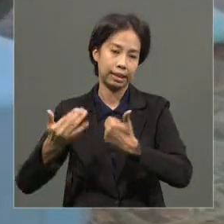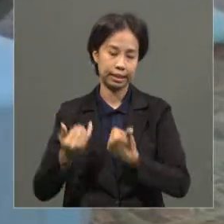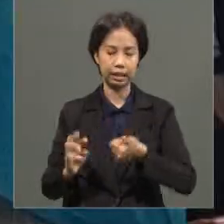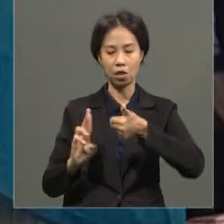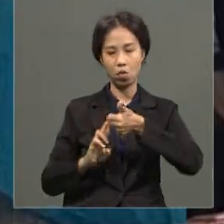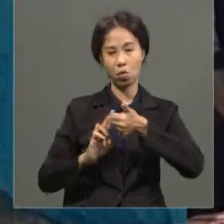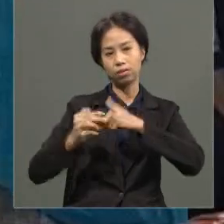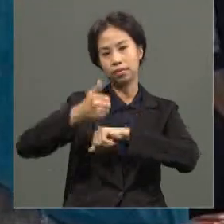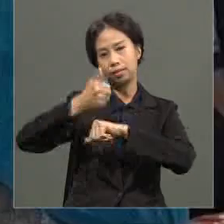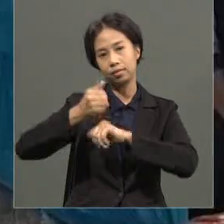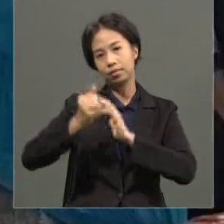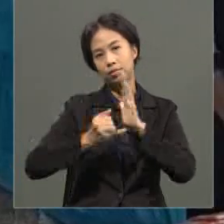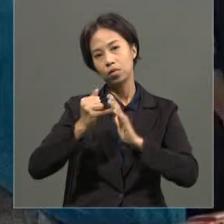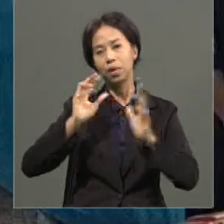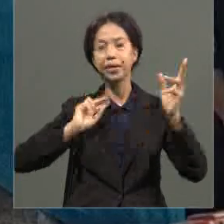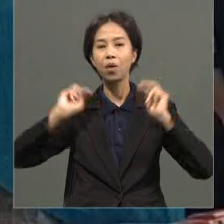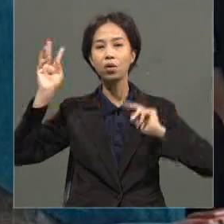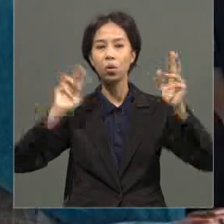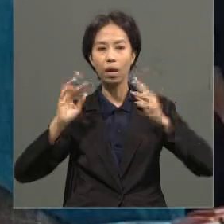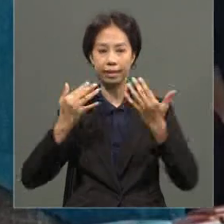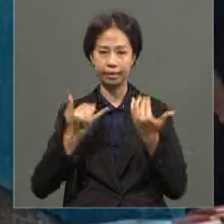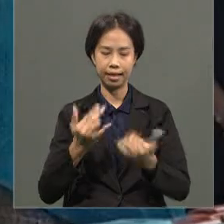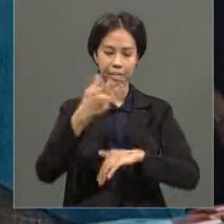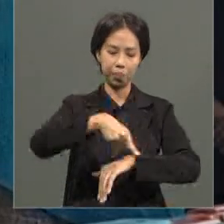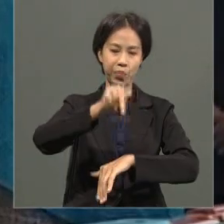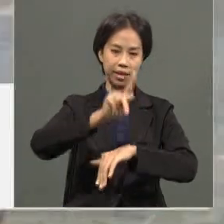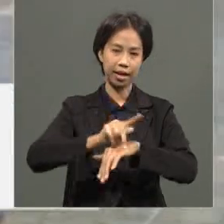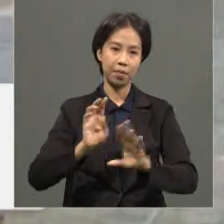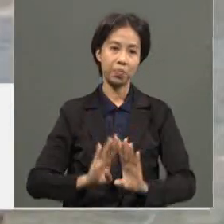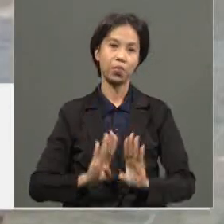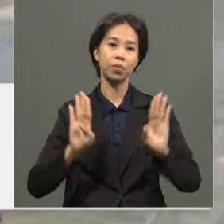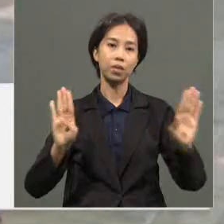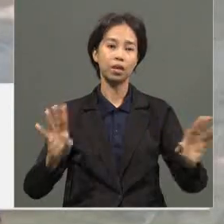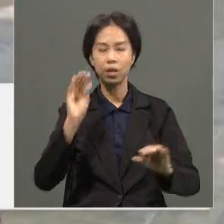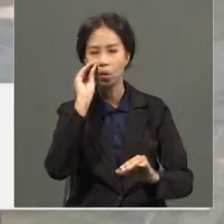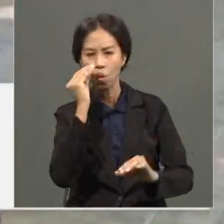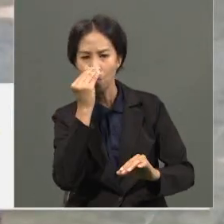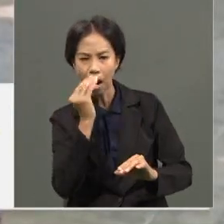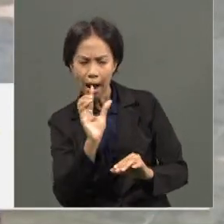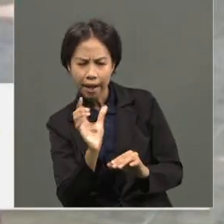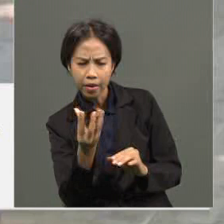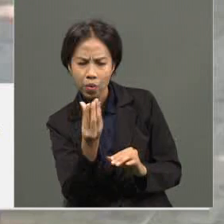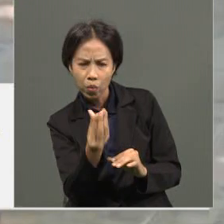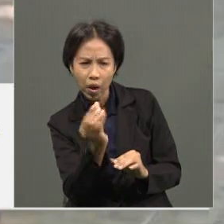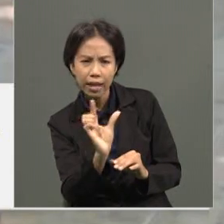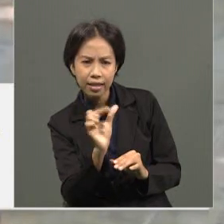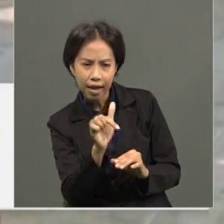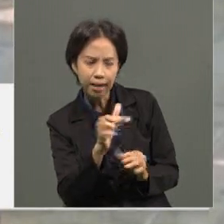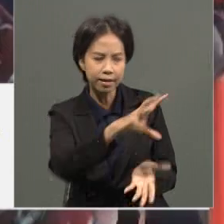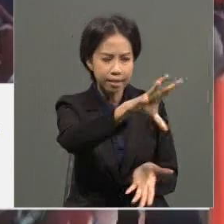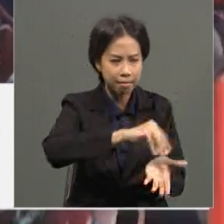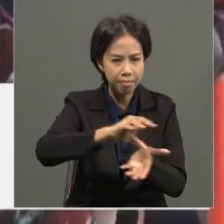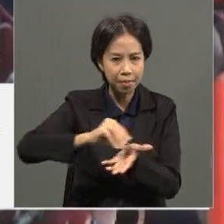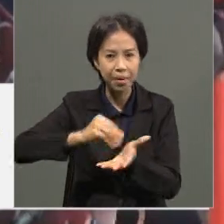ราชการจังหวัดนครสวรรค์เป็นประธานในพิธีเปิดกิจกรรมเก็บเกี่ยวดาวเรืองสร้างอาชีพและความยั่งยืนสู่ปางสวรรค์